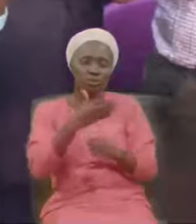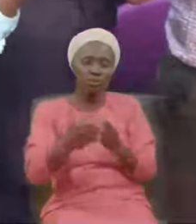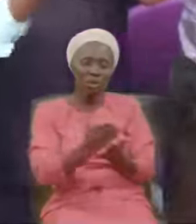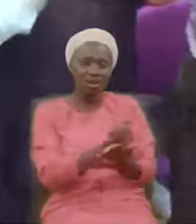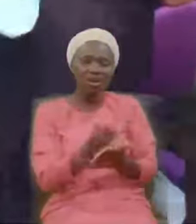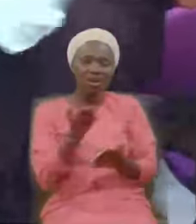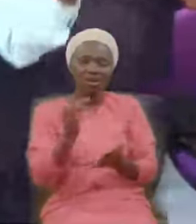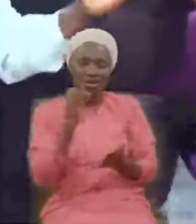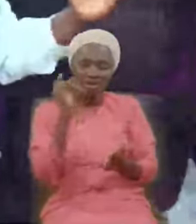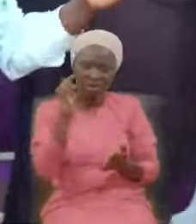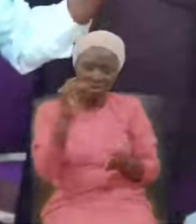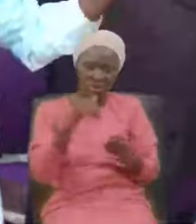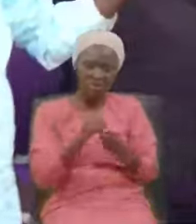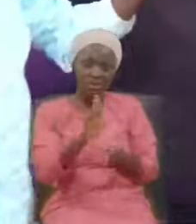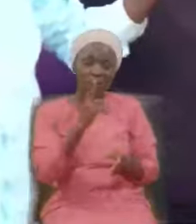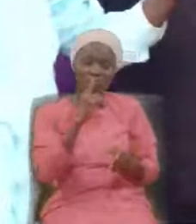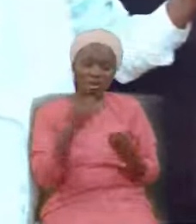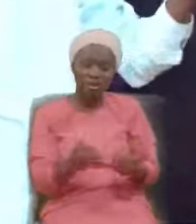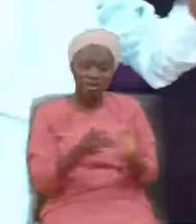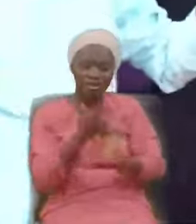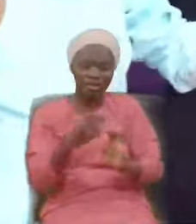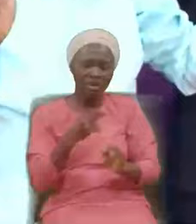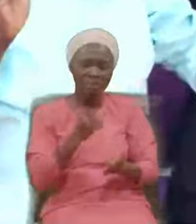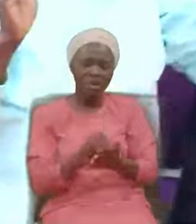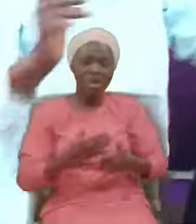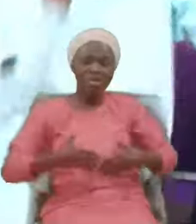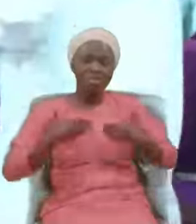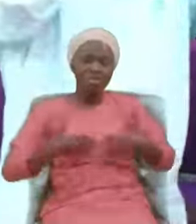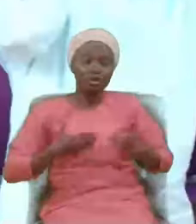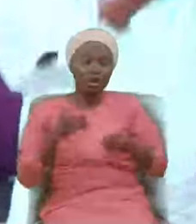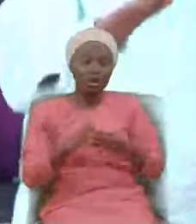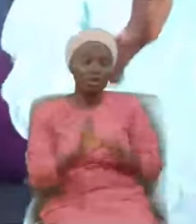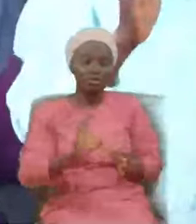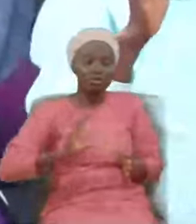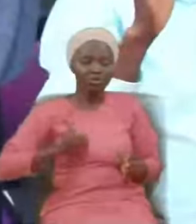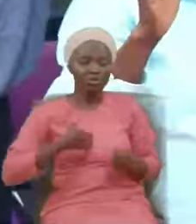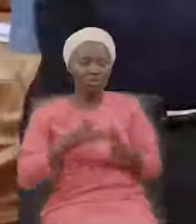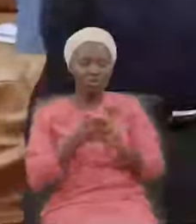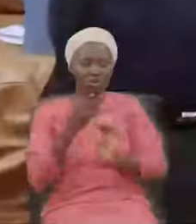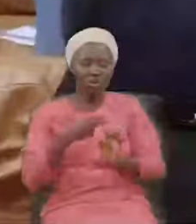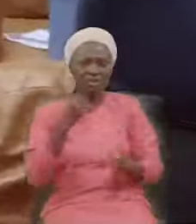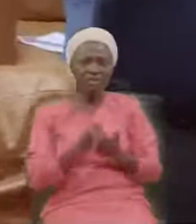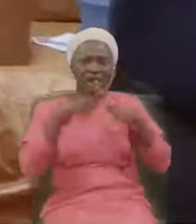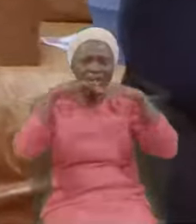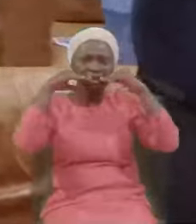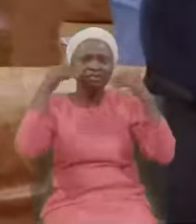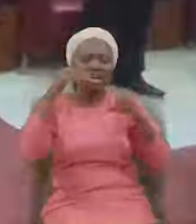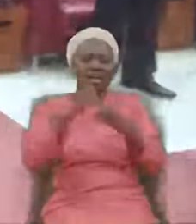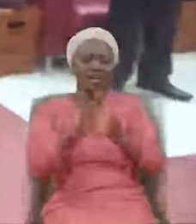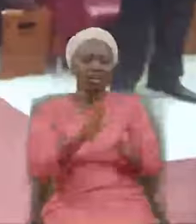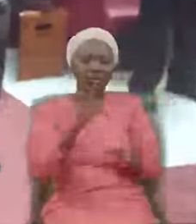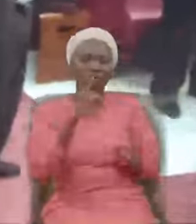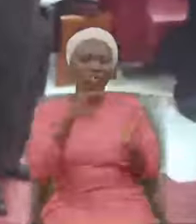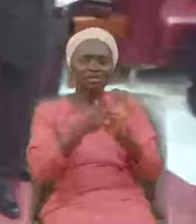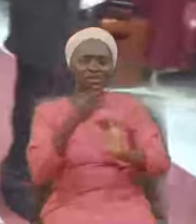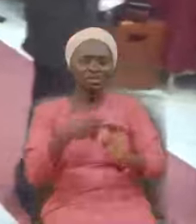le témoignage dans votre bouche maintenant. La joie dans votre âme. Le sourire